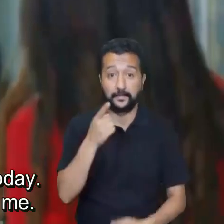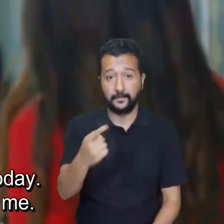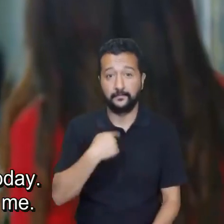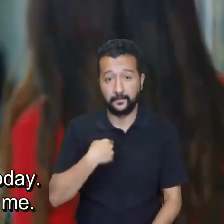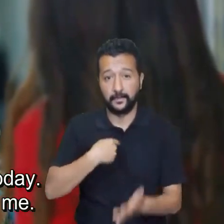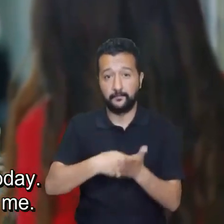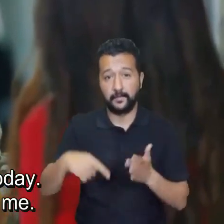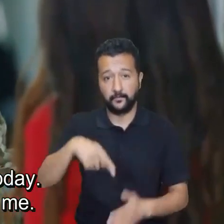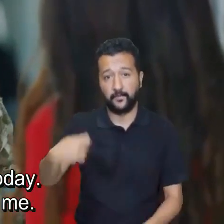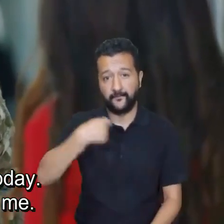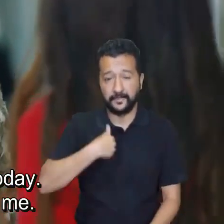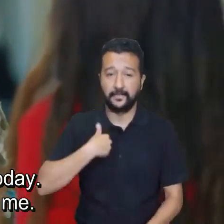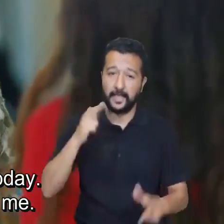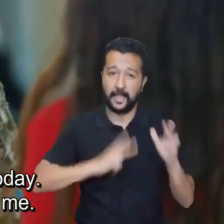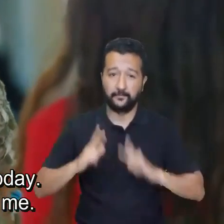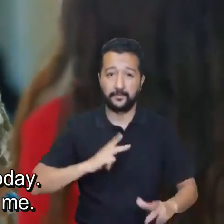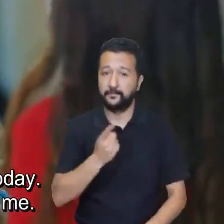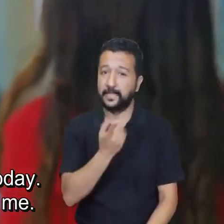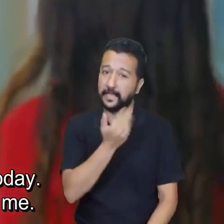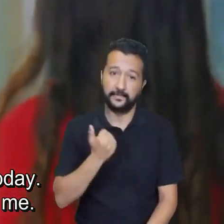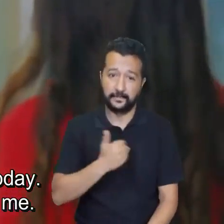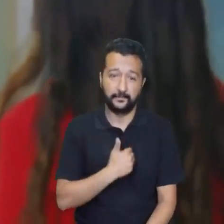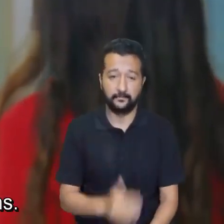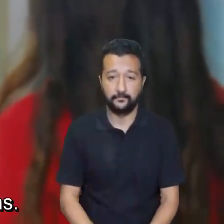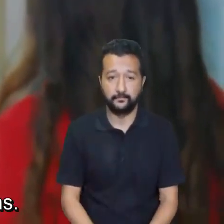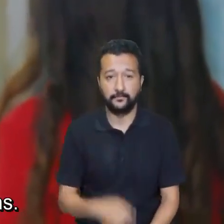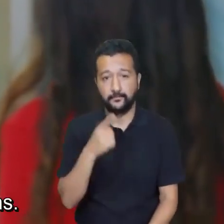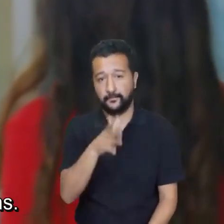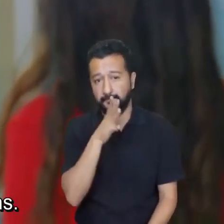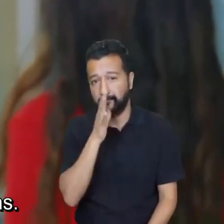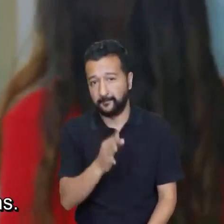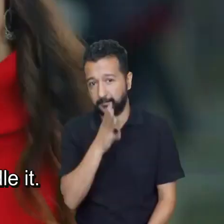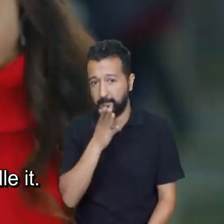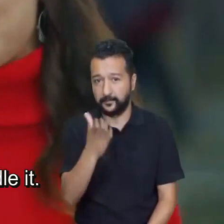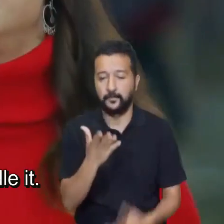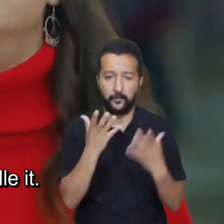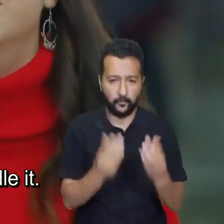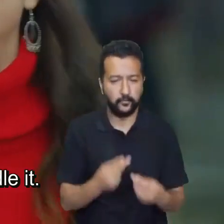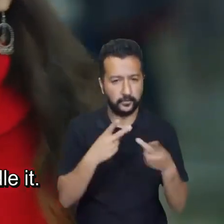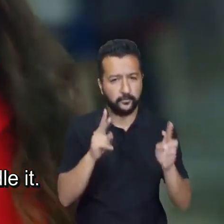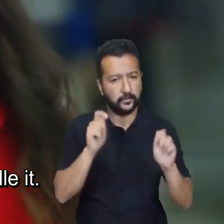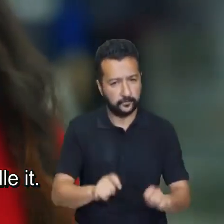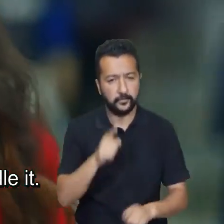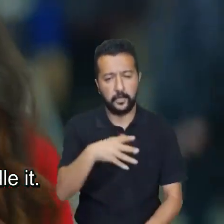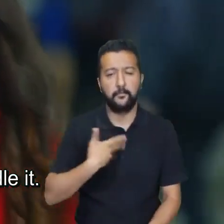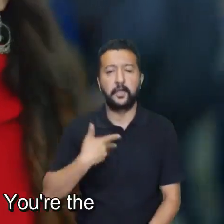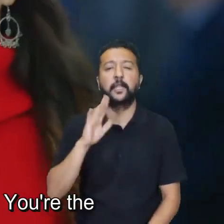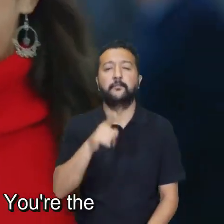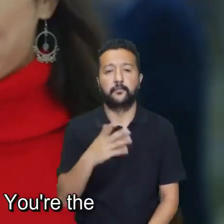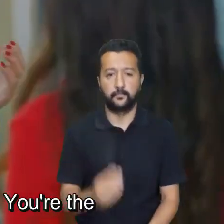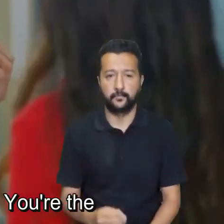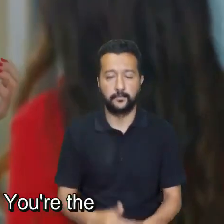hı. Sen benim maaşımı bugün versen ben üstüme böyle bir şeyler alsam. Malum durumlar ha. Tamam canım, hallederiz, sen hiç merak